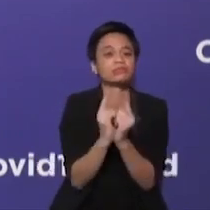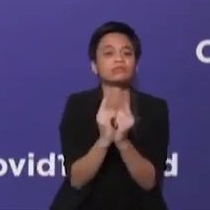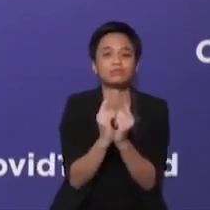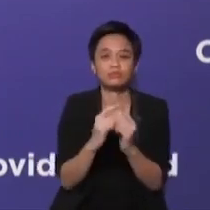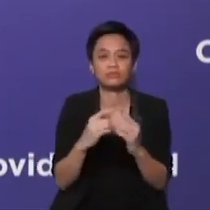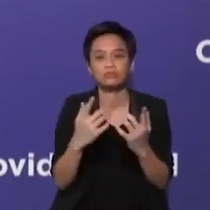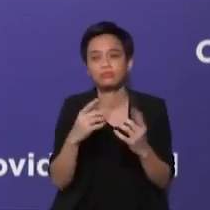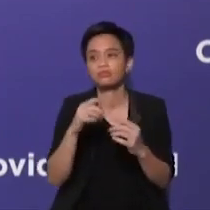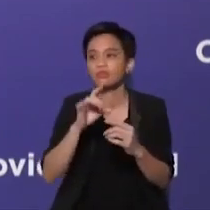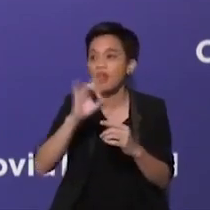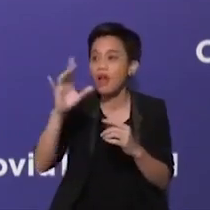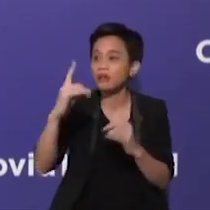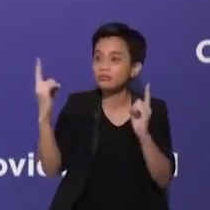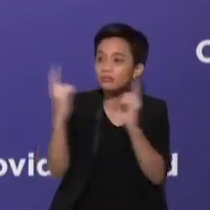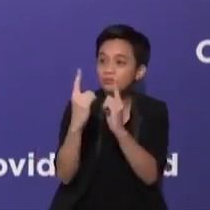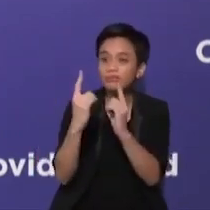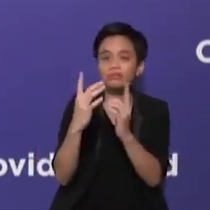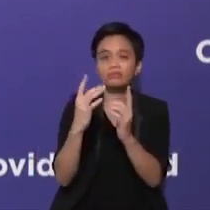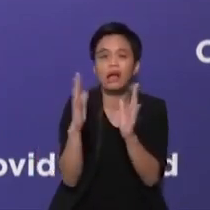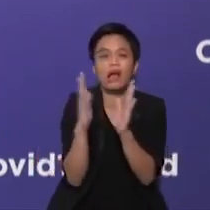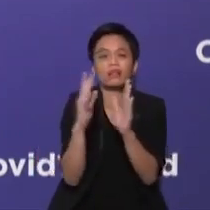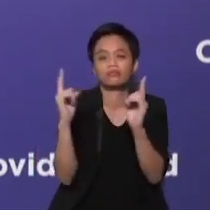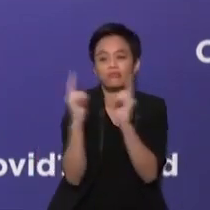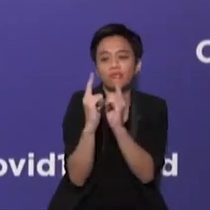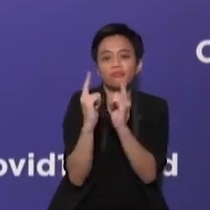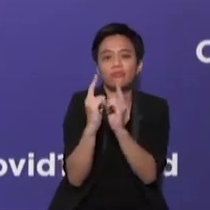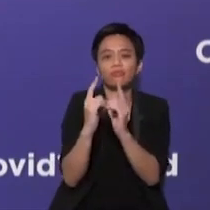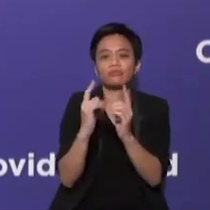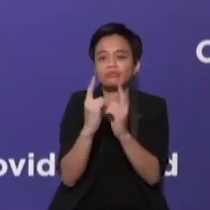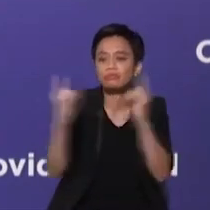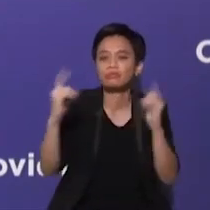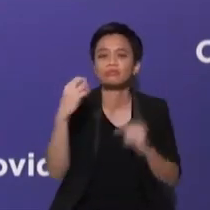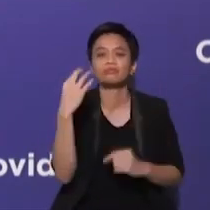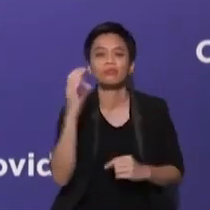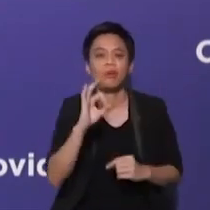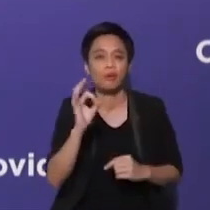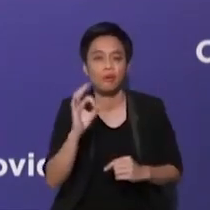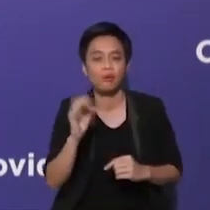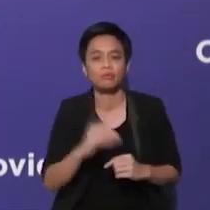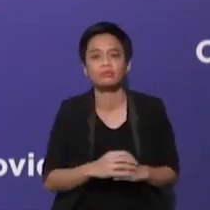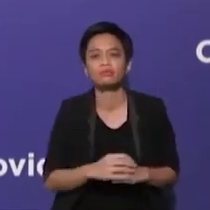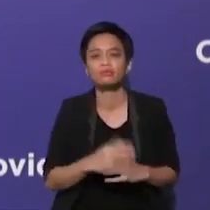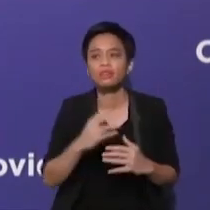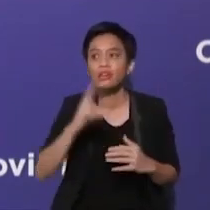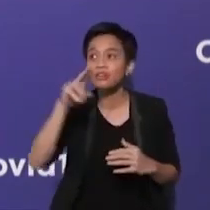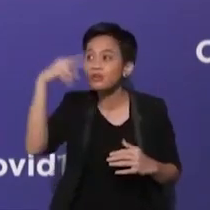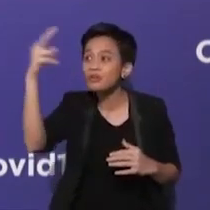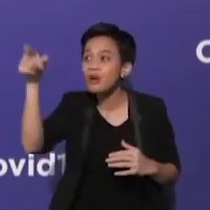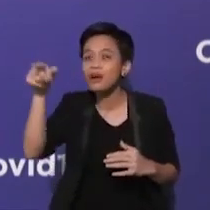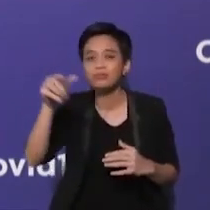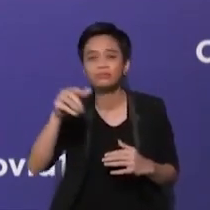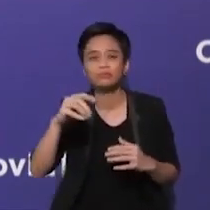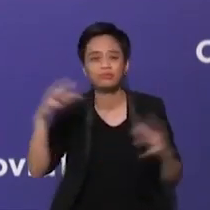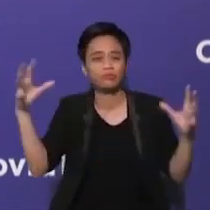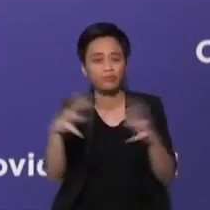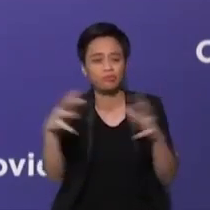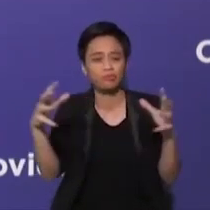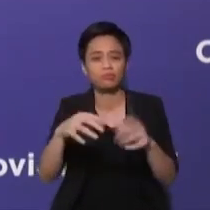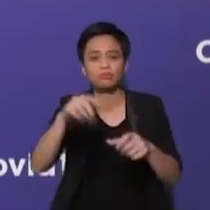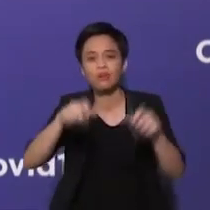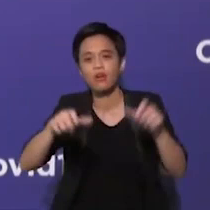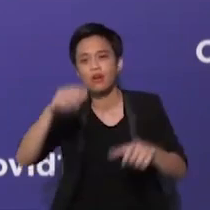pada saat bertemu dengan orang lain karena masih suka untuk tidak menghindari kerumunan